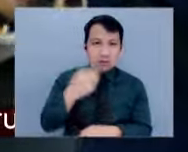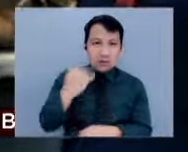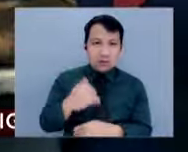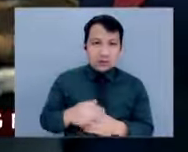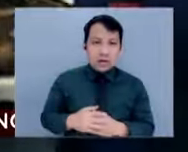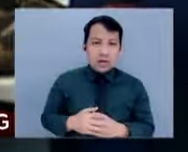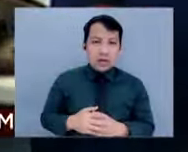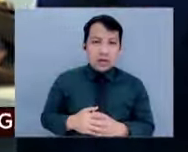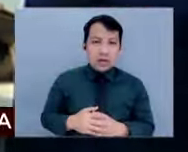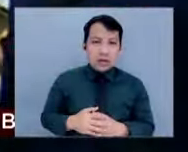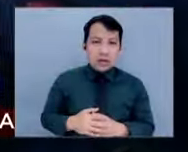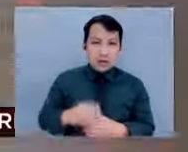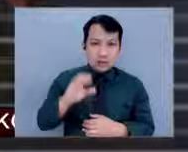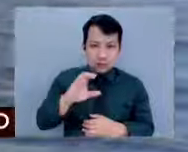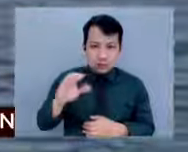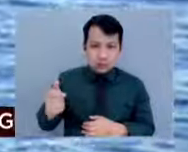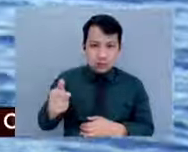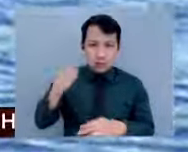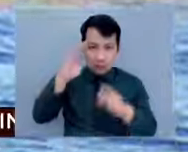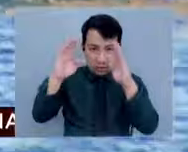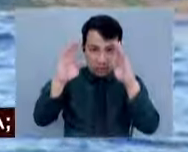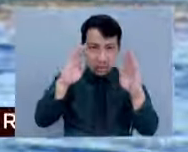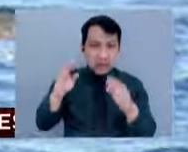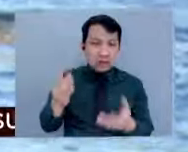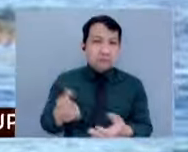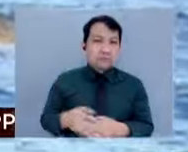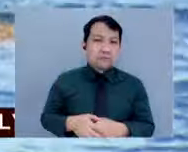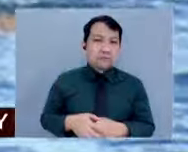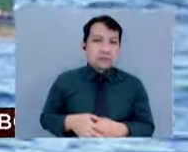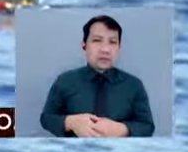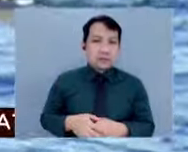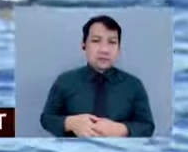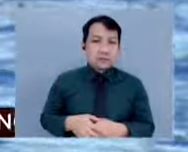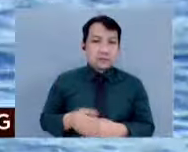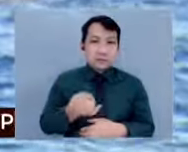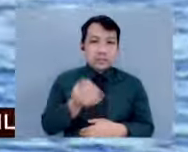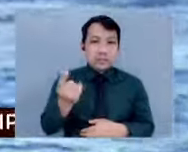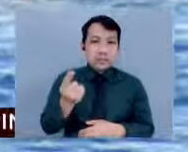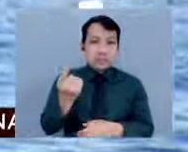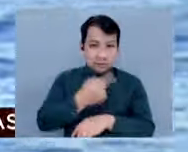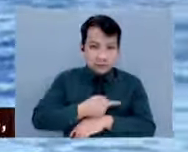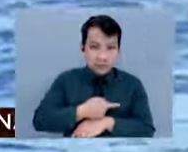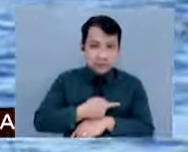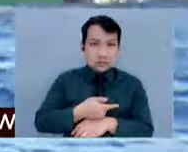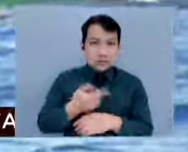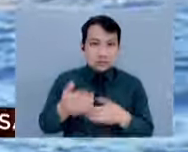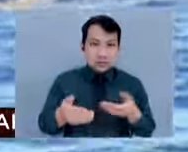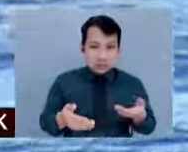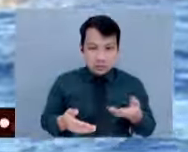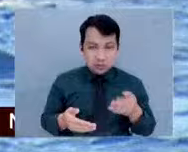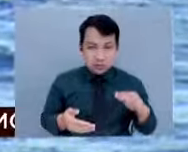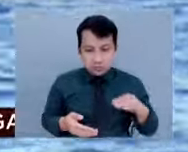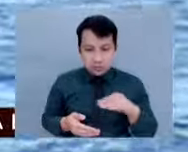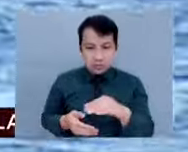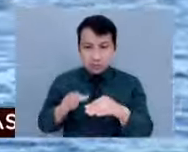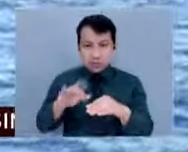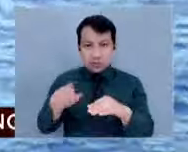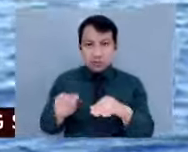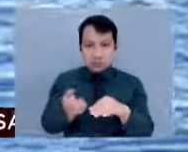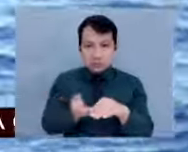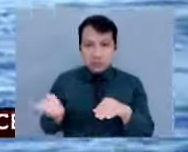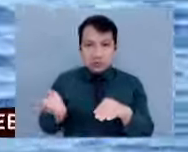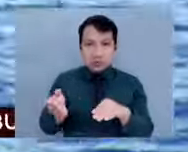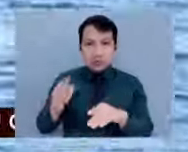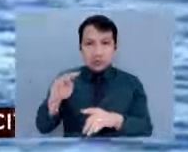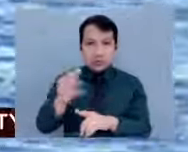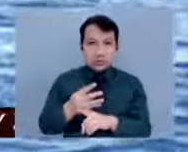China Coast Guard, hello! Inabot ng ilang oras bago makalapit ang BRP Cabra sa Onaiza May 4.